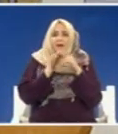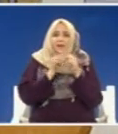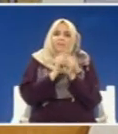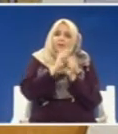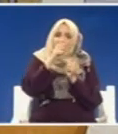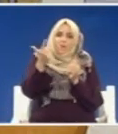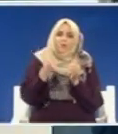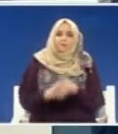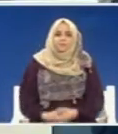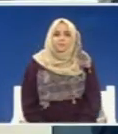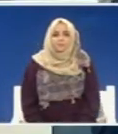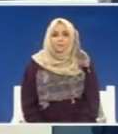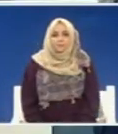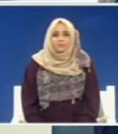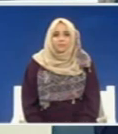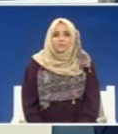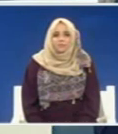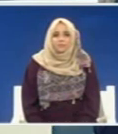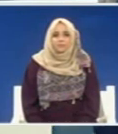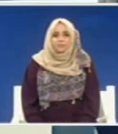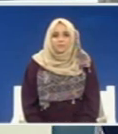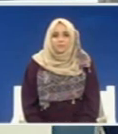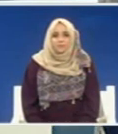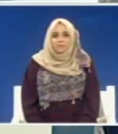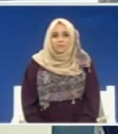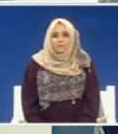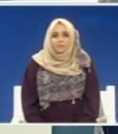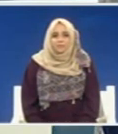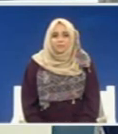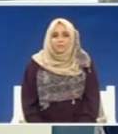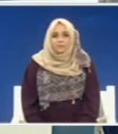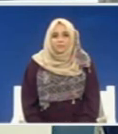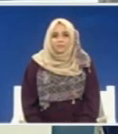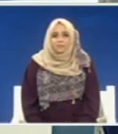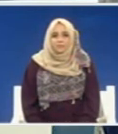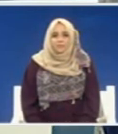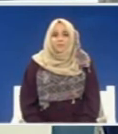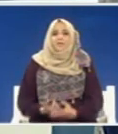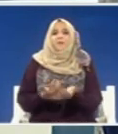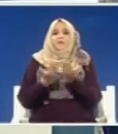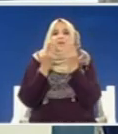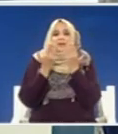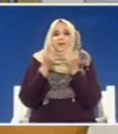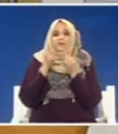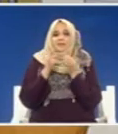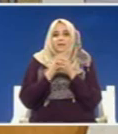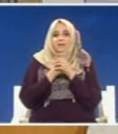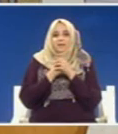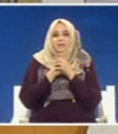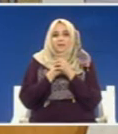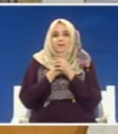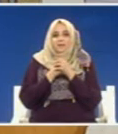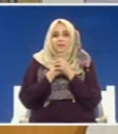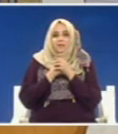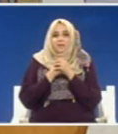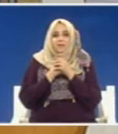شاء الله. ولكن يبدو شيخنا أنه الفاتحة مكتوب في البلدية أم فاتحة فقط؟ لا، العقد هذا رغم يقول شرعي برك،